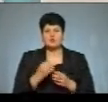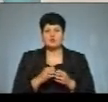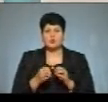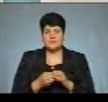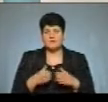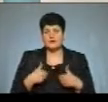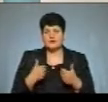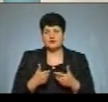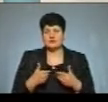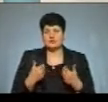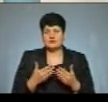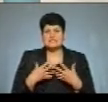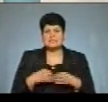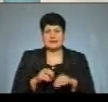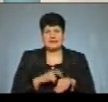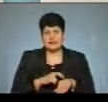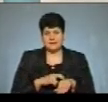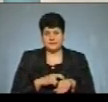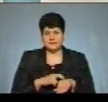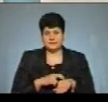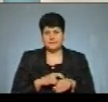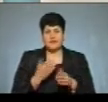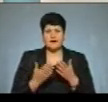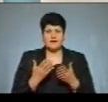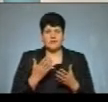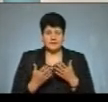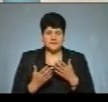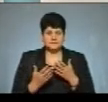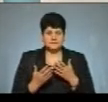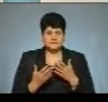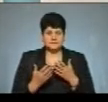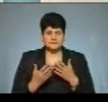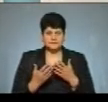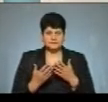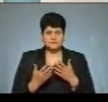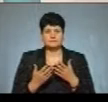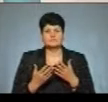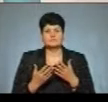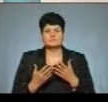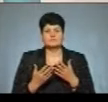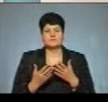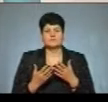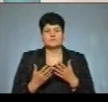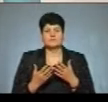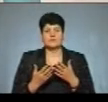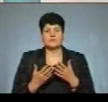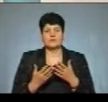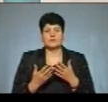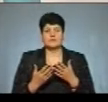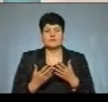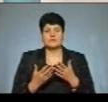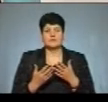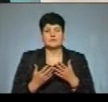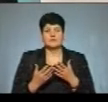проблемою я б вам радила звернутися до сімейного лікаря. Але безпосередньо... Не відволікати так, вже бригади швидкої, так, від серйозніших, можливо, так, звичайно,